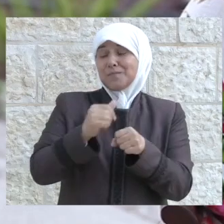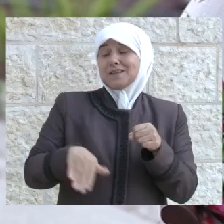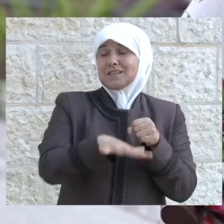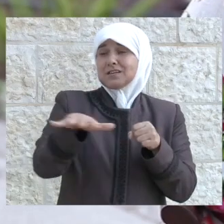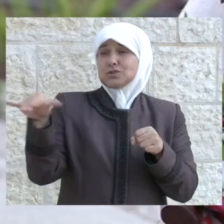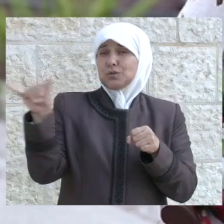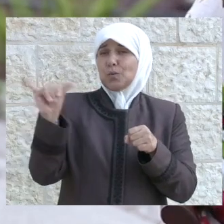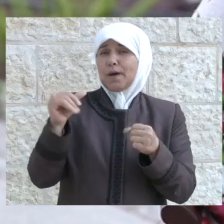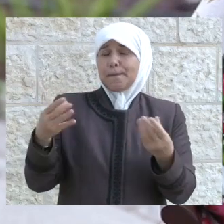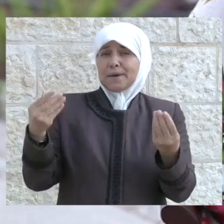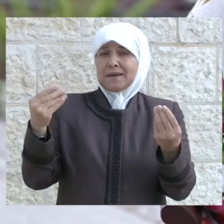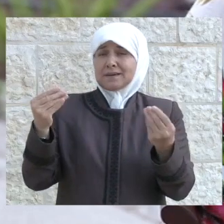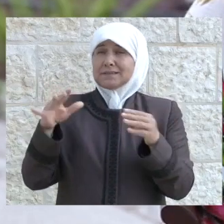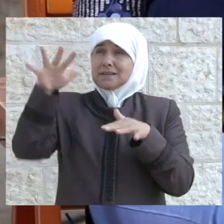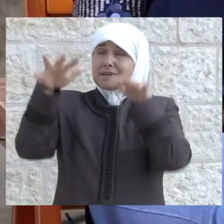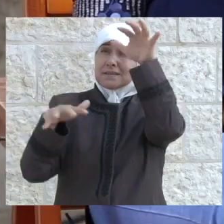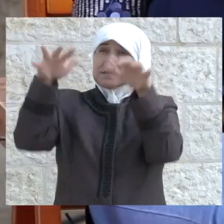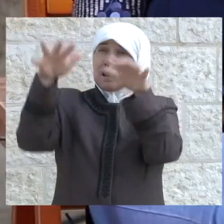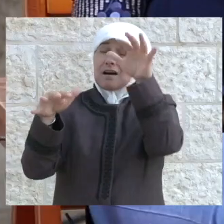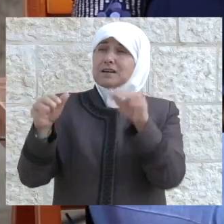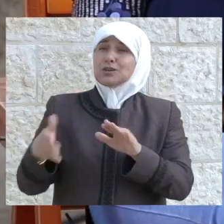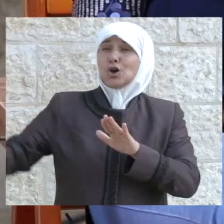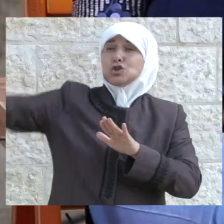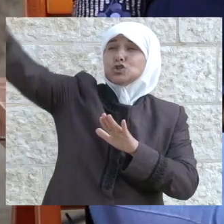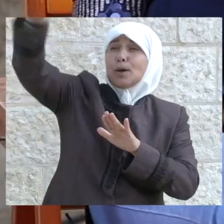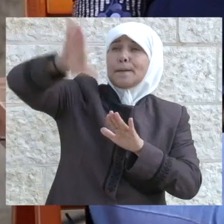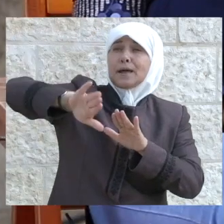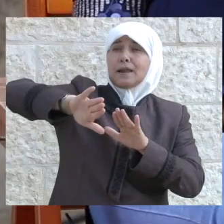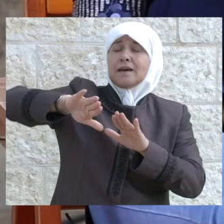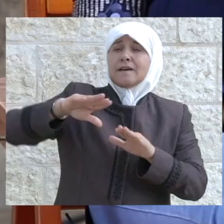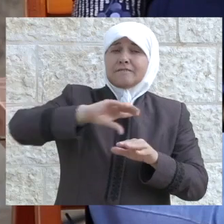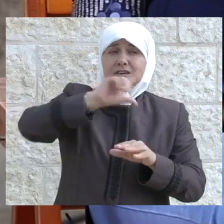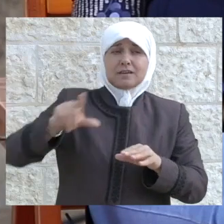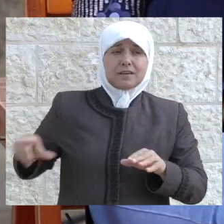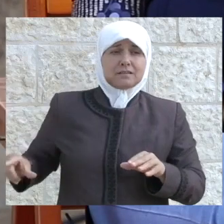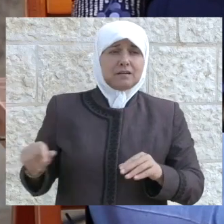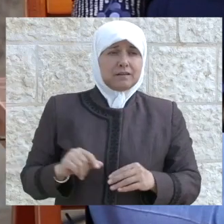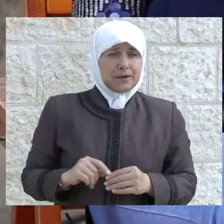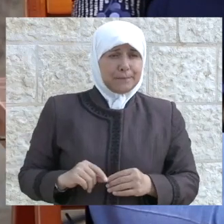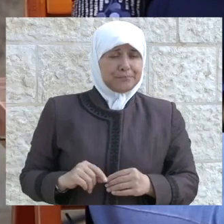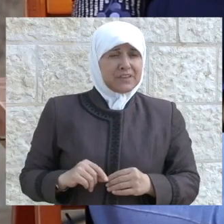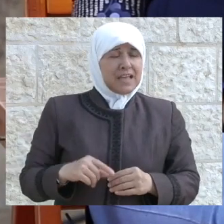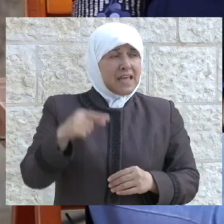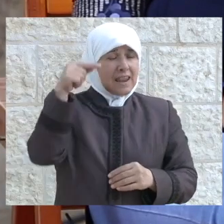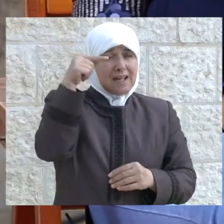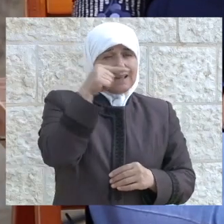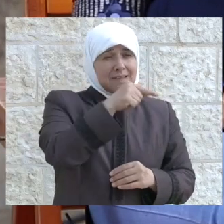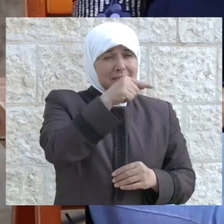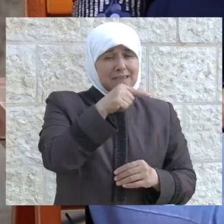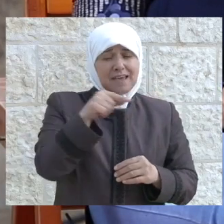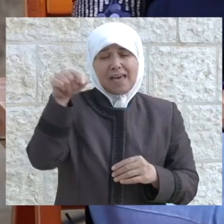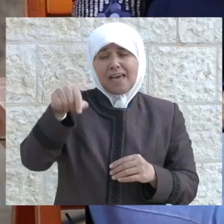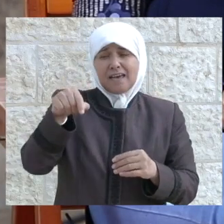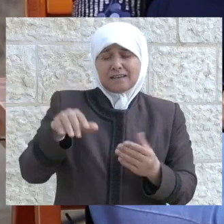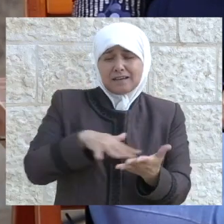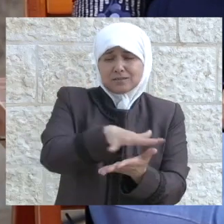صناعية بعمر 17 سنة. جميل جدا ياسمين. طيب احكي لنا، كيف قدرت تتخطي هاي المرحلة وتتعايش